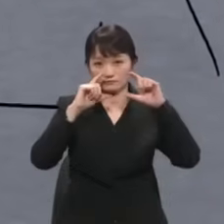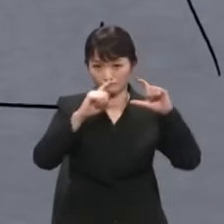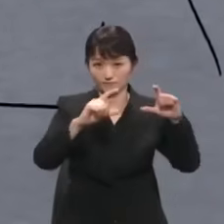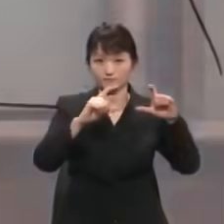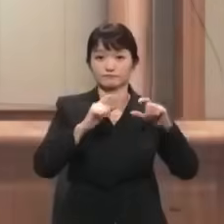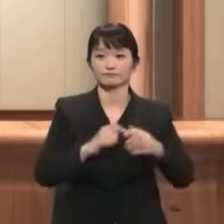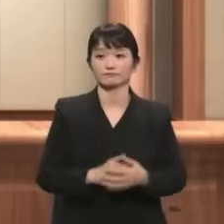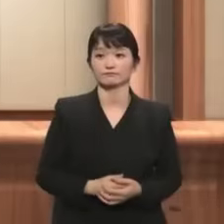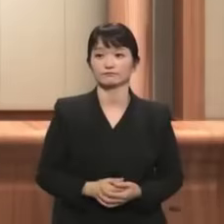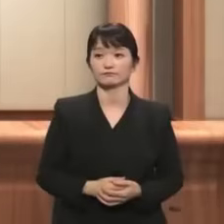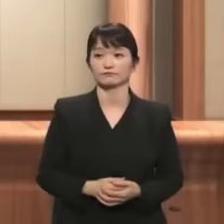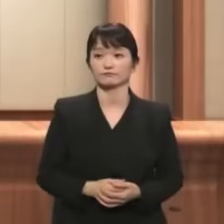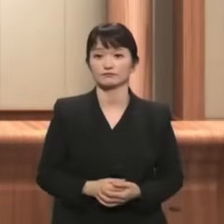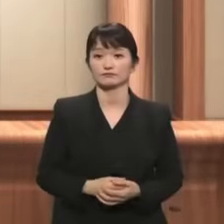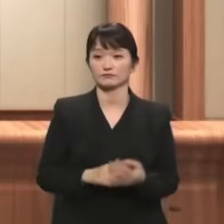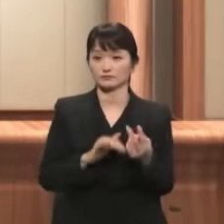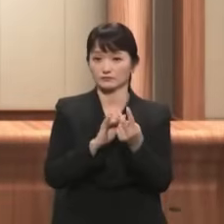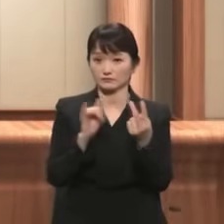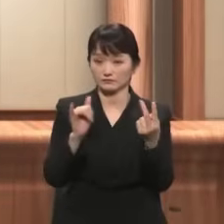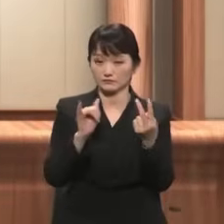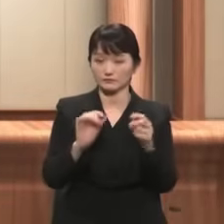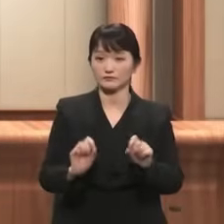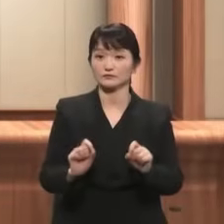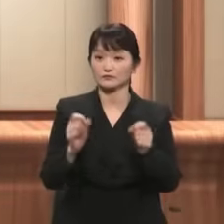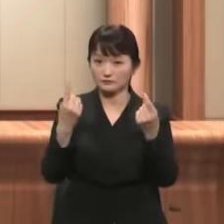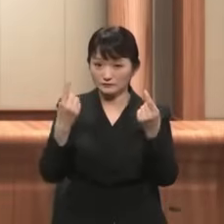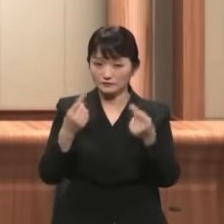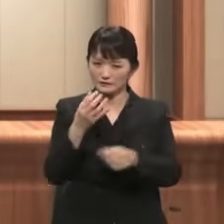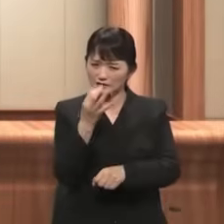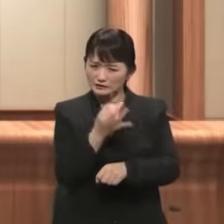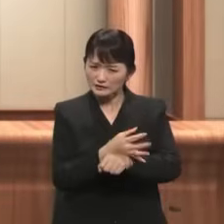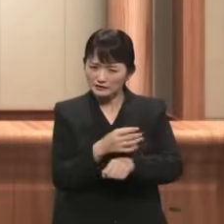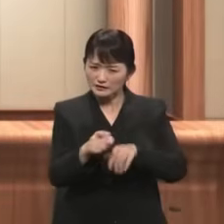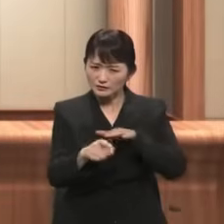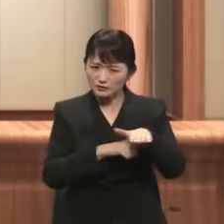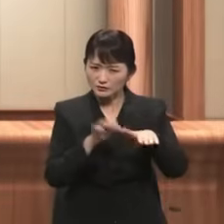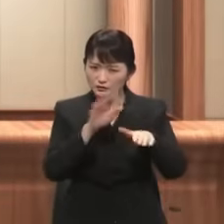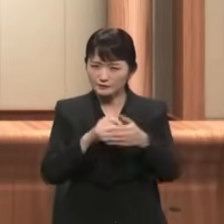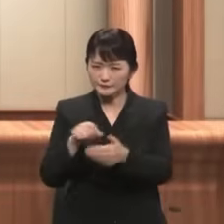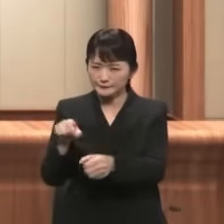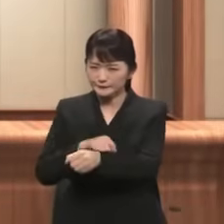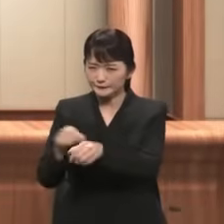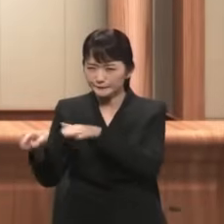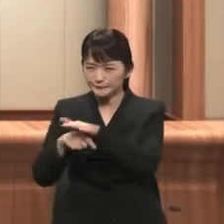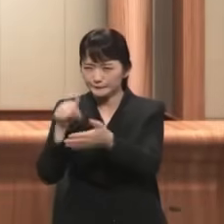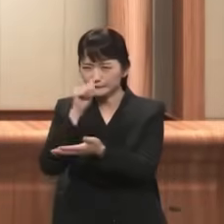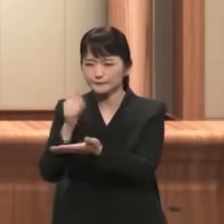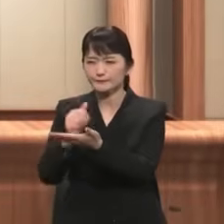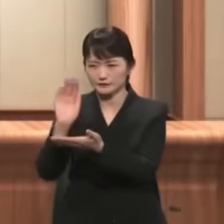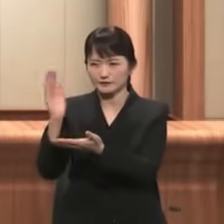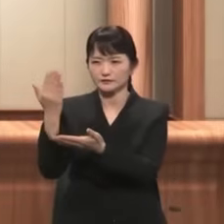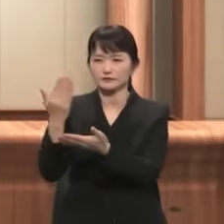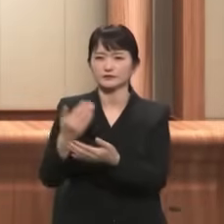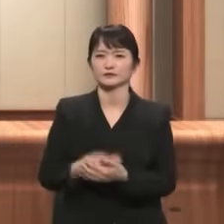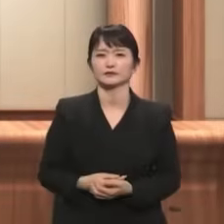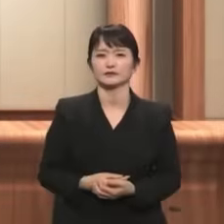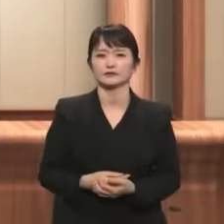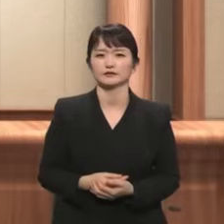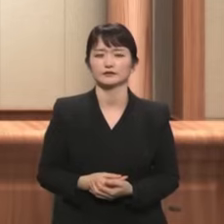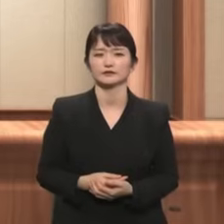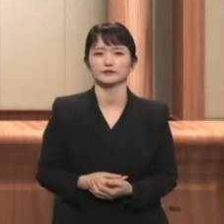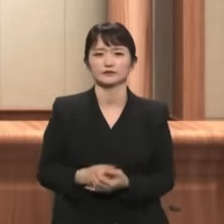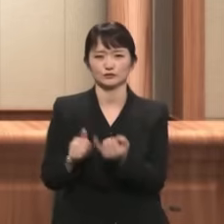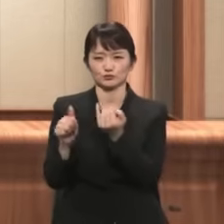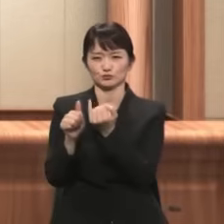선고되어 이게 두 명이 같이 했을 때는 단순 절도가 아니라 특수 절도죄에 해당을 해요 두 명이 되면네